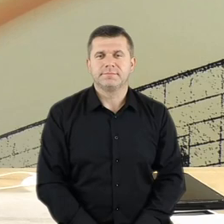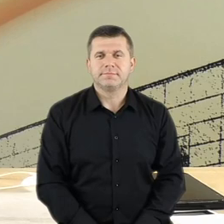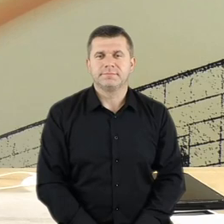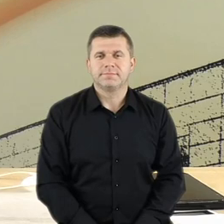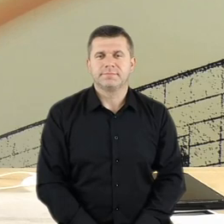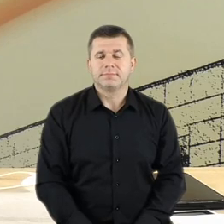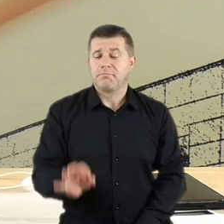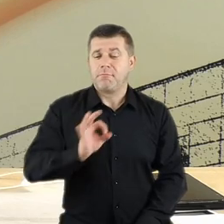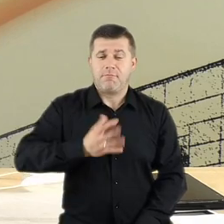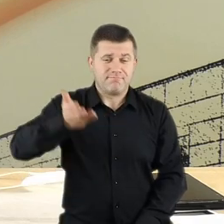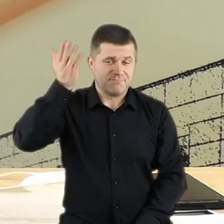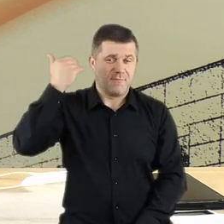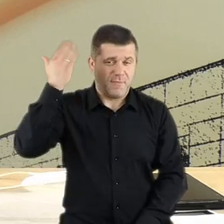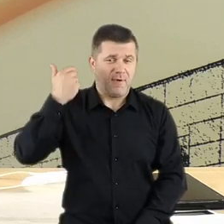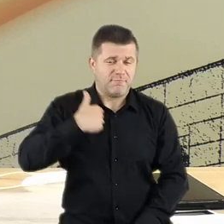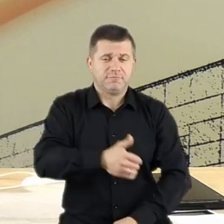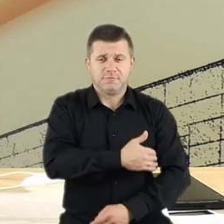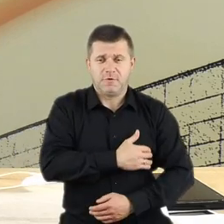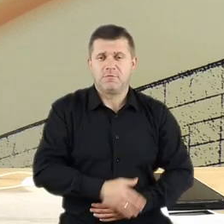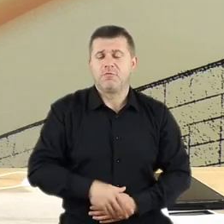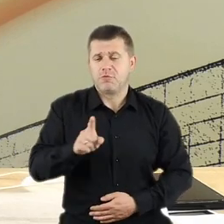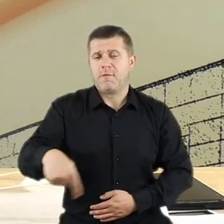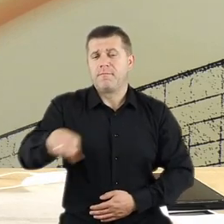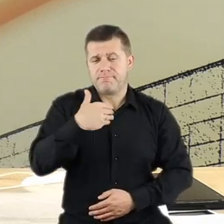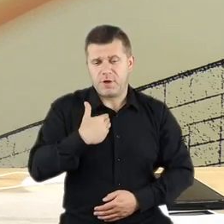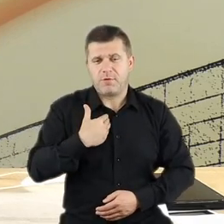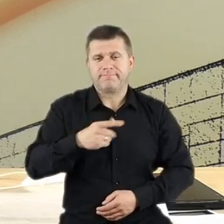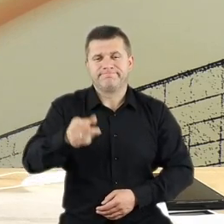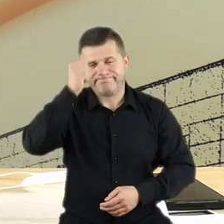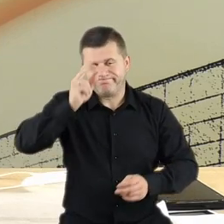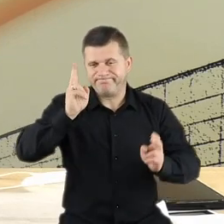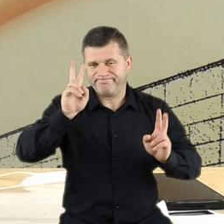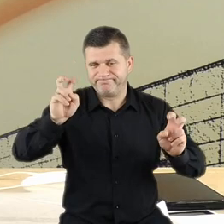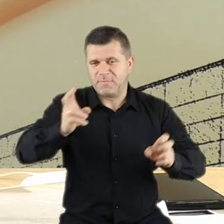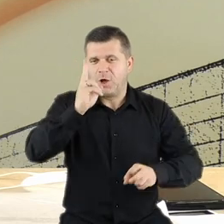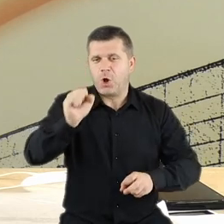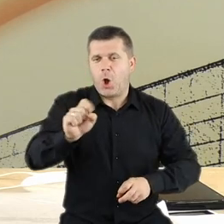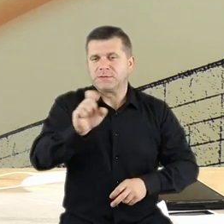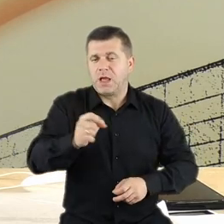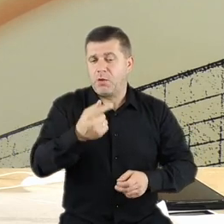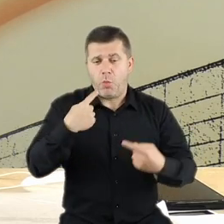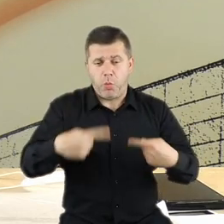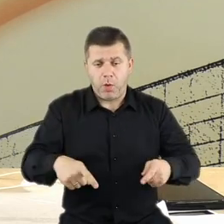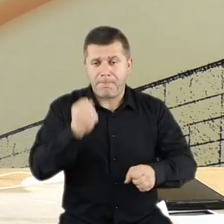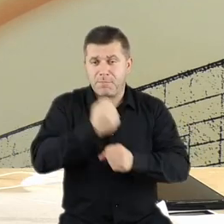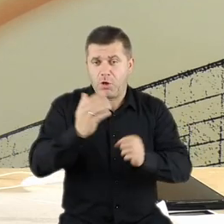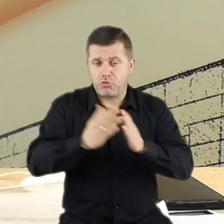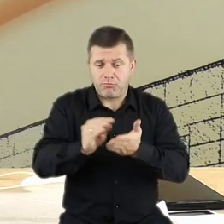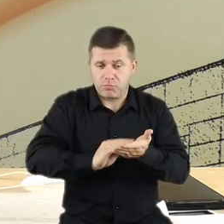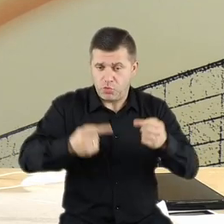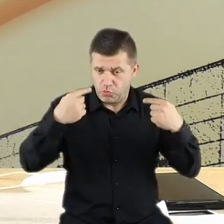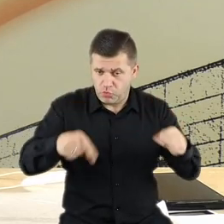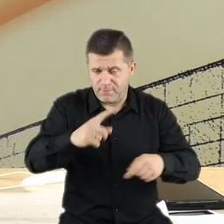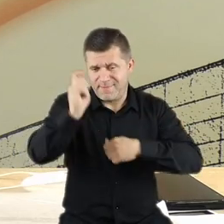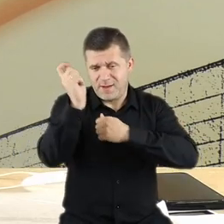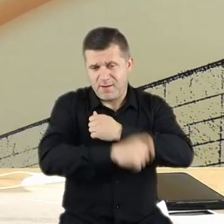Za moich czasów to się siedziało w kozie jak się nie odrobiła pracy domowej albo co